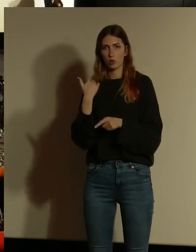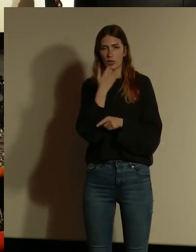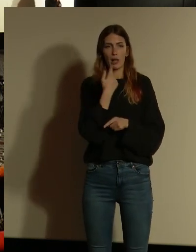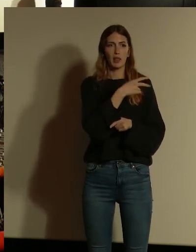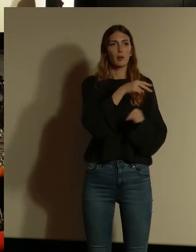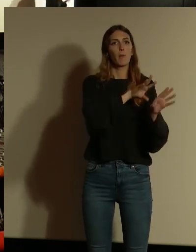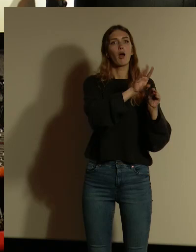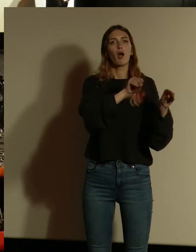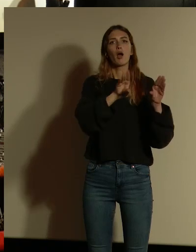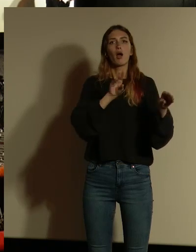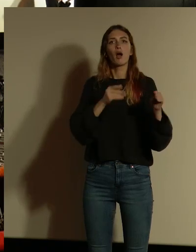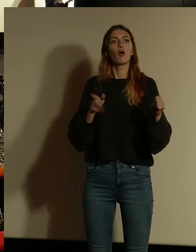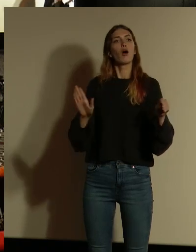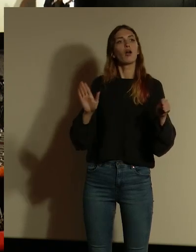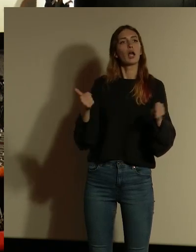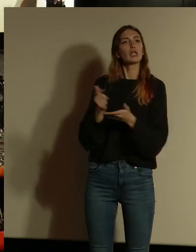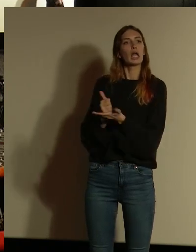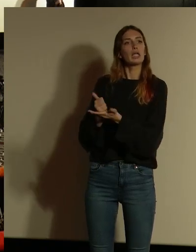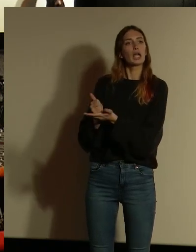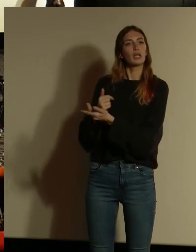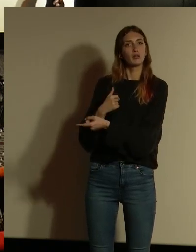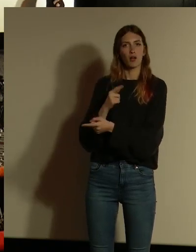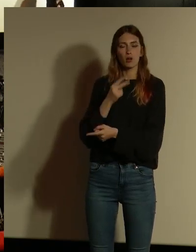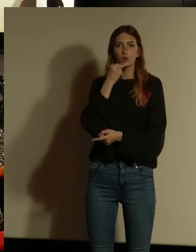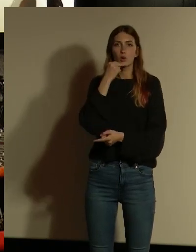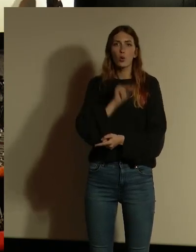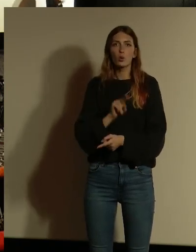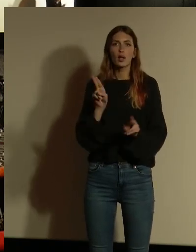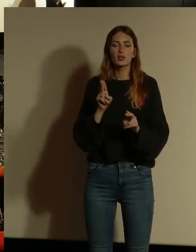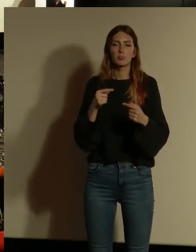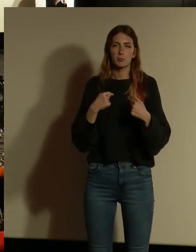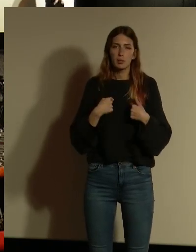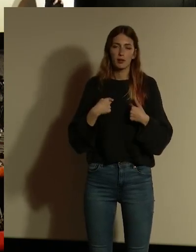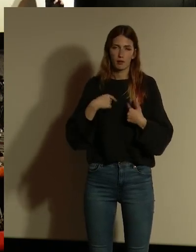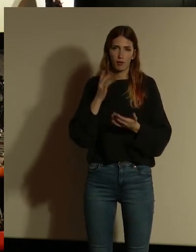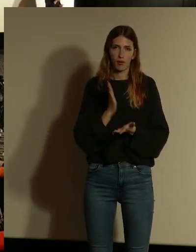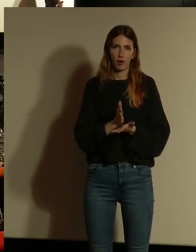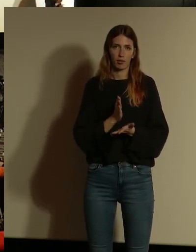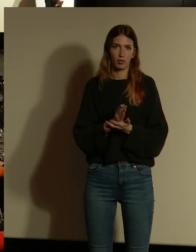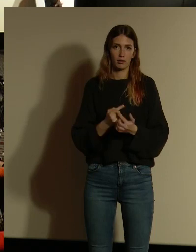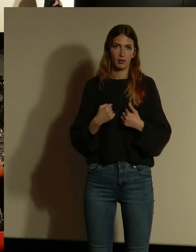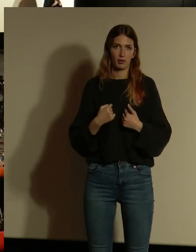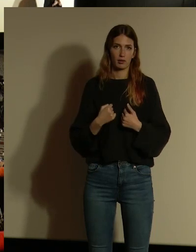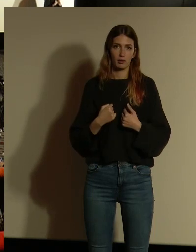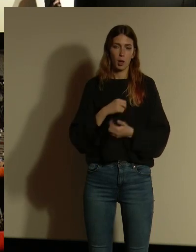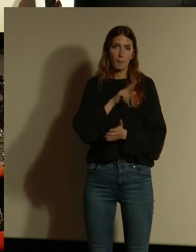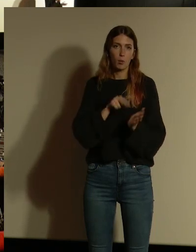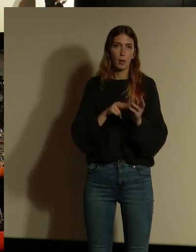rääkinud. Alati jäin süüdi mina ja mina olin